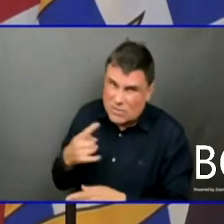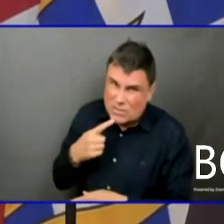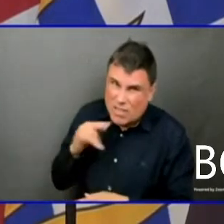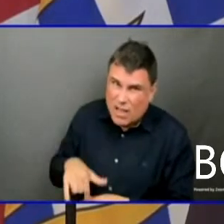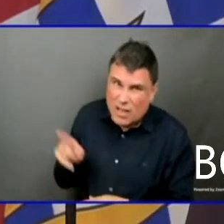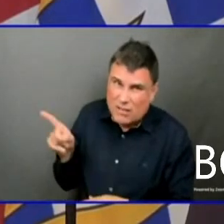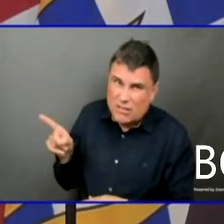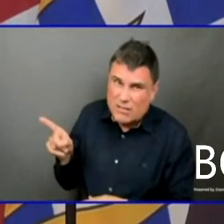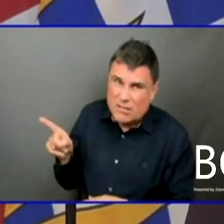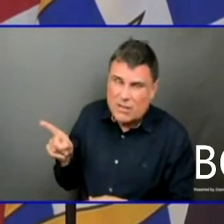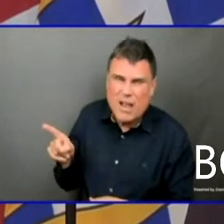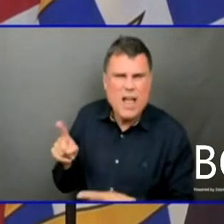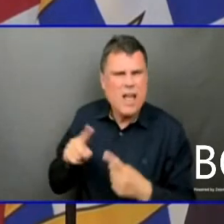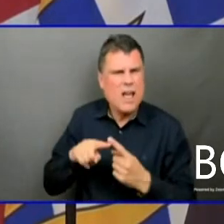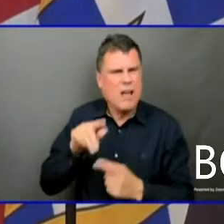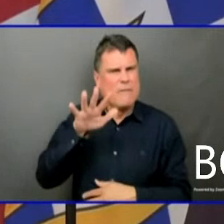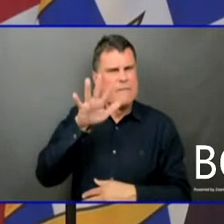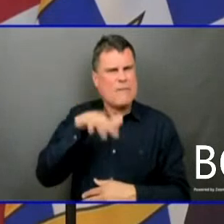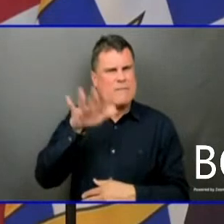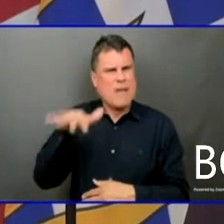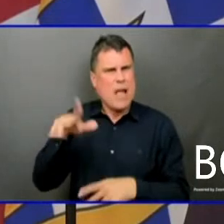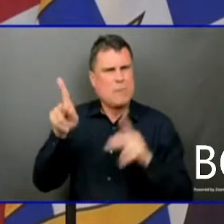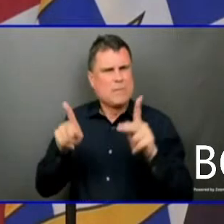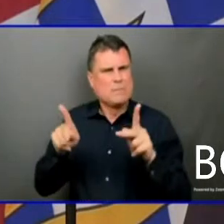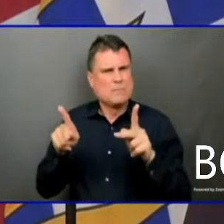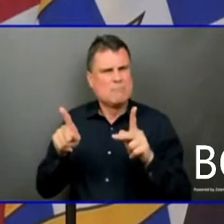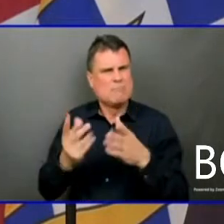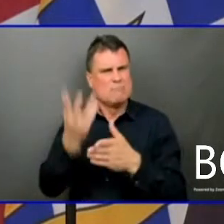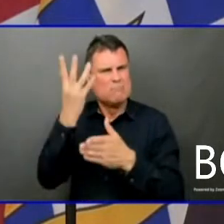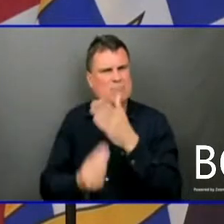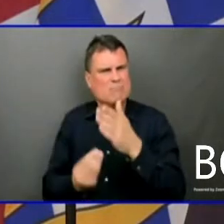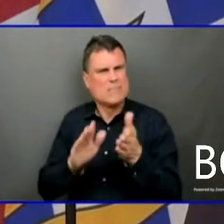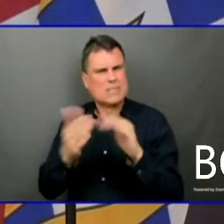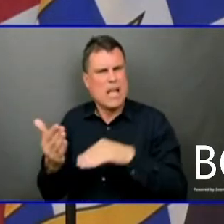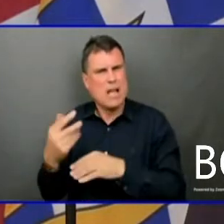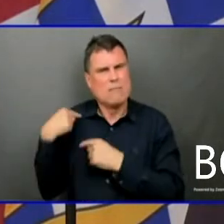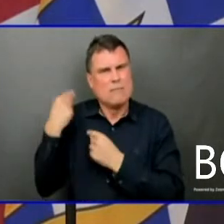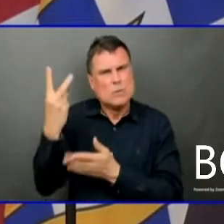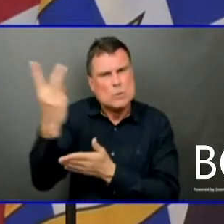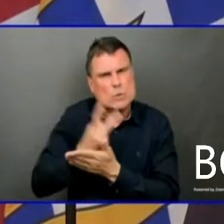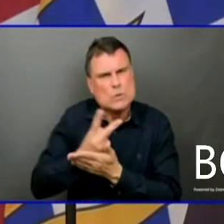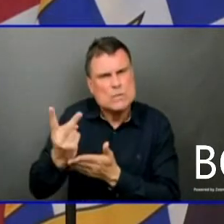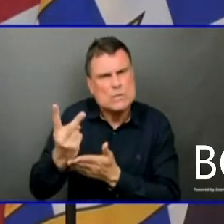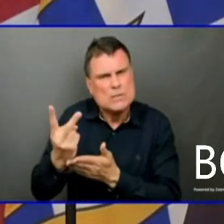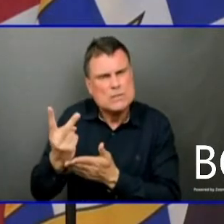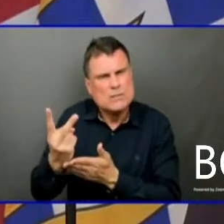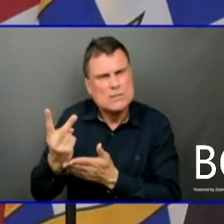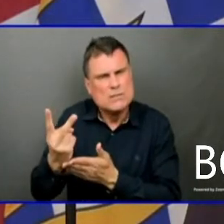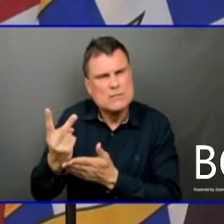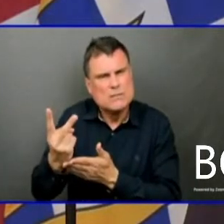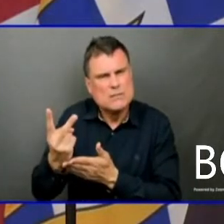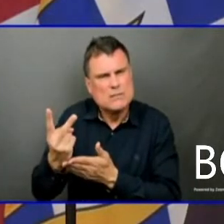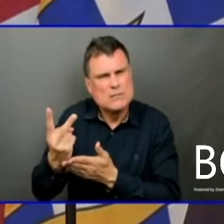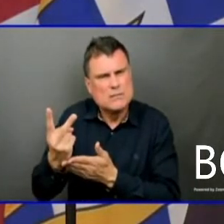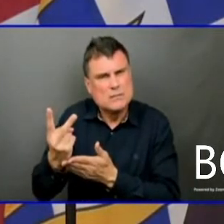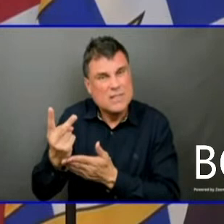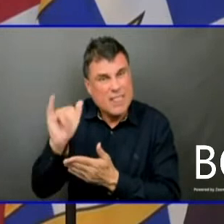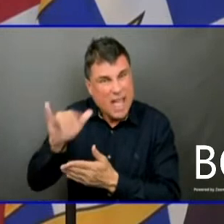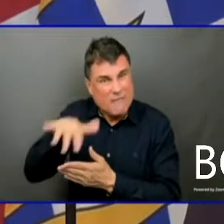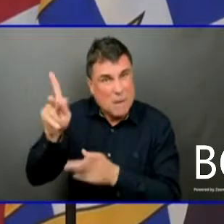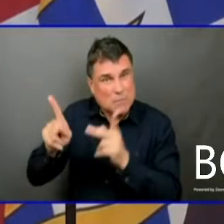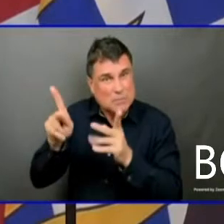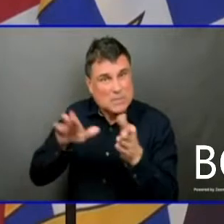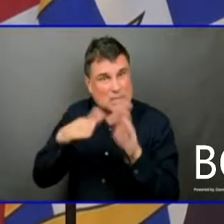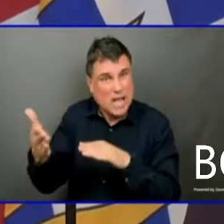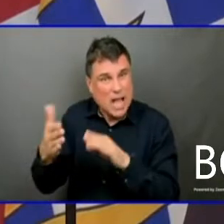话打进来，所以没看到。他说有13例是中疫苗的，这个请你解释一下。 So I'm wondering if you could do